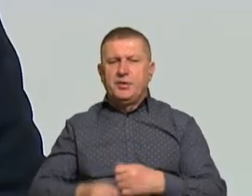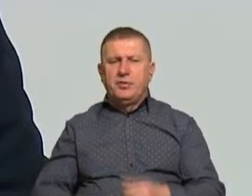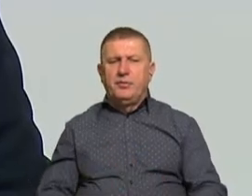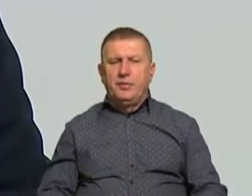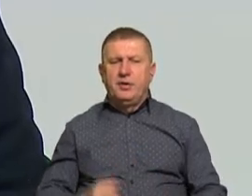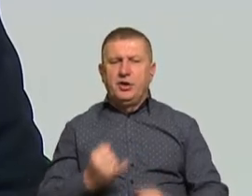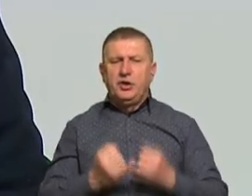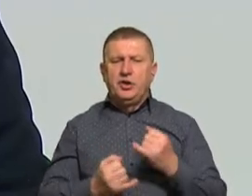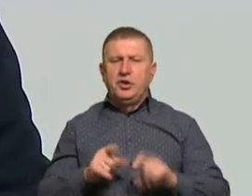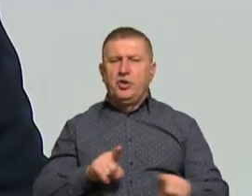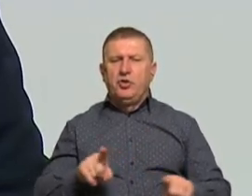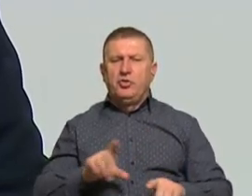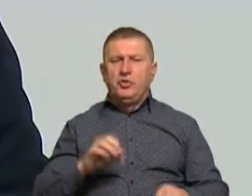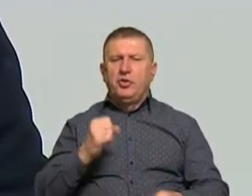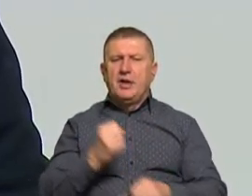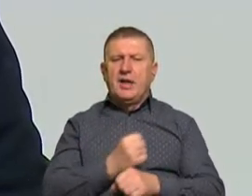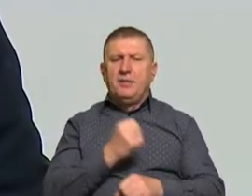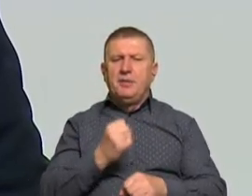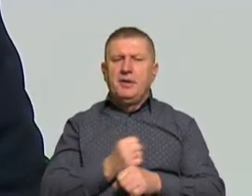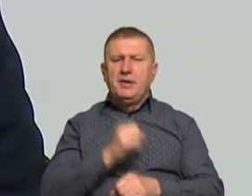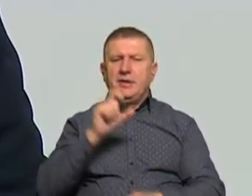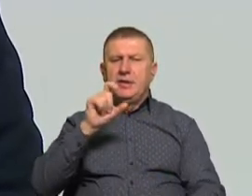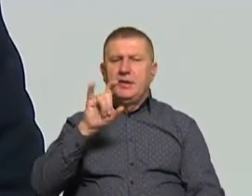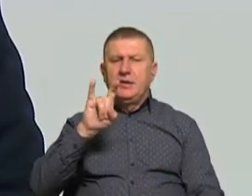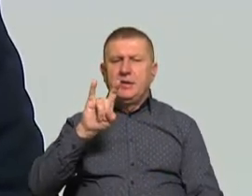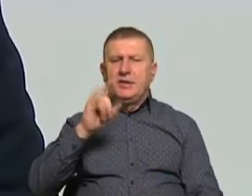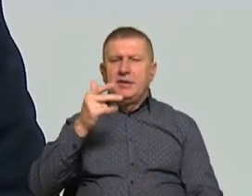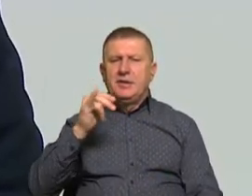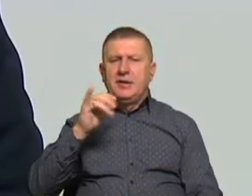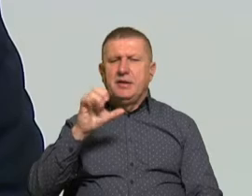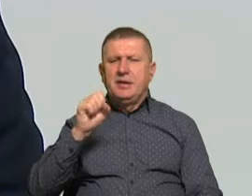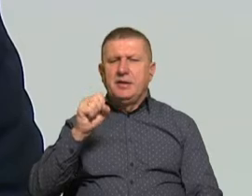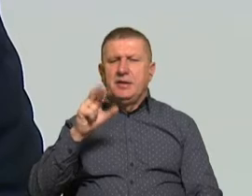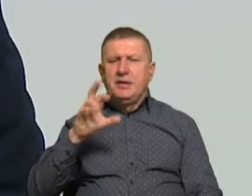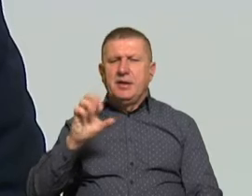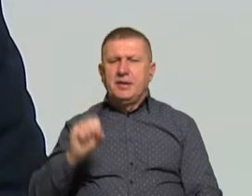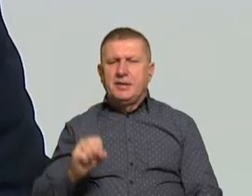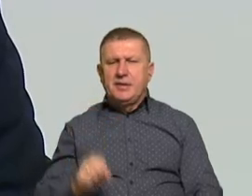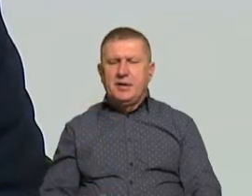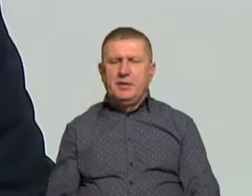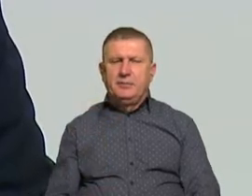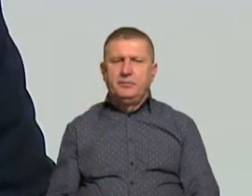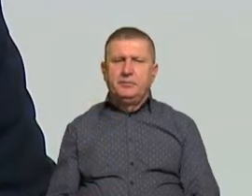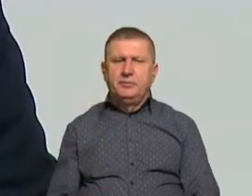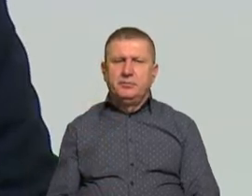jeśli chodzi o kamienicę przy ulicy Cyniarskiej. Proszę państwa, obiekt, który został